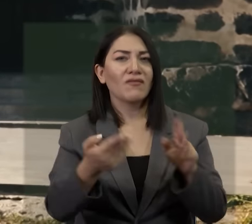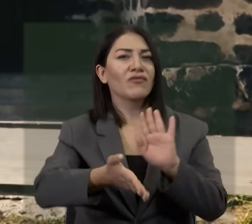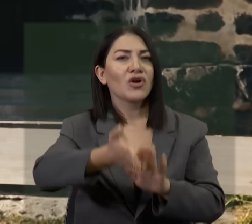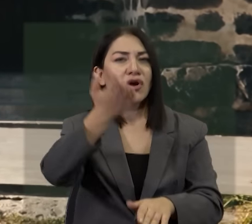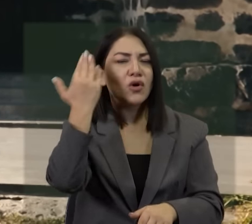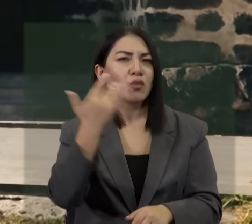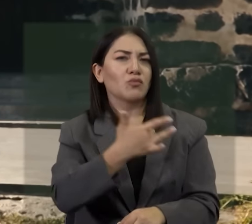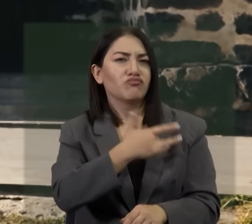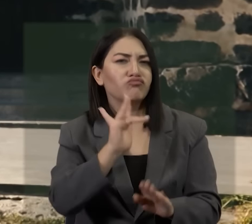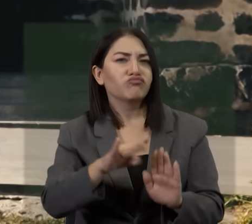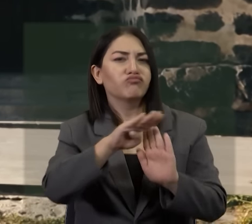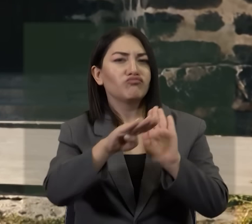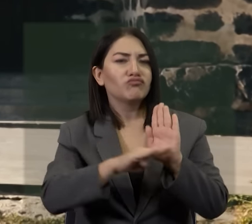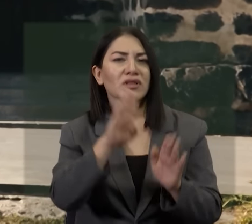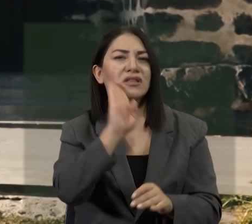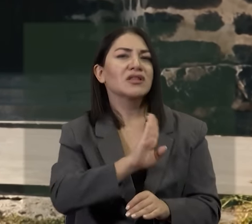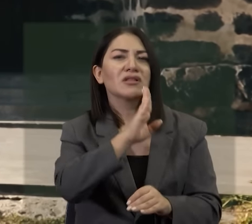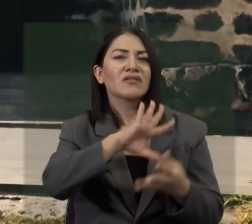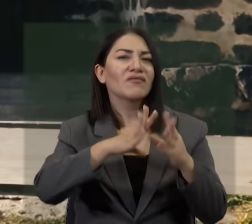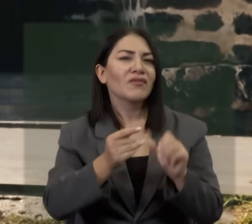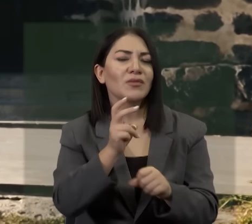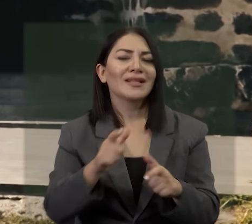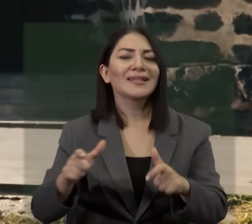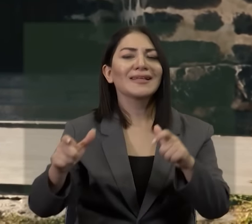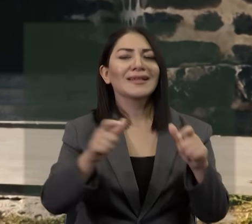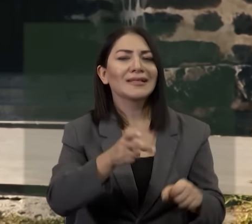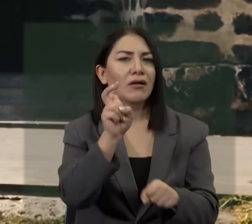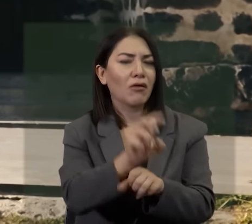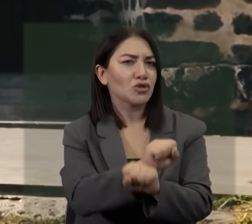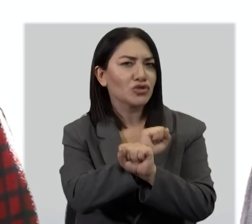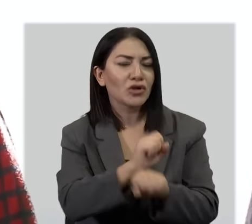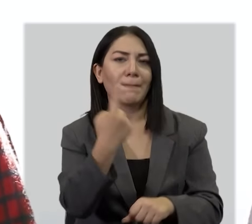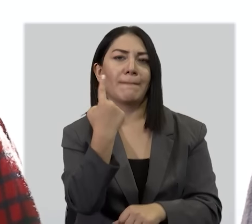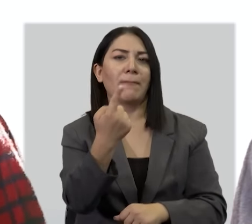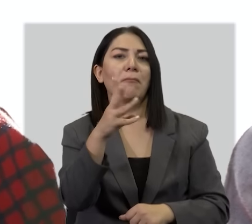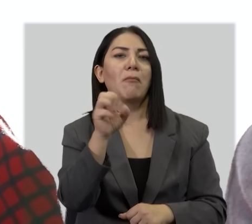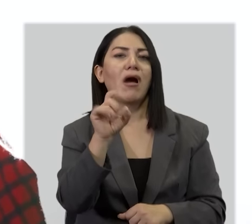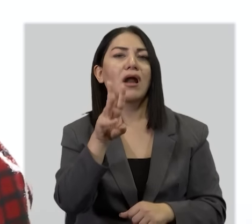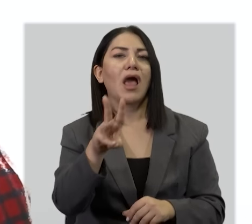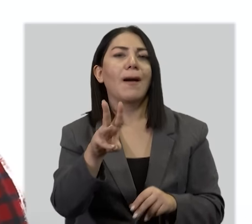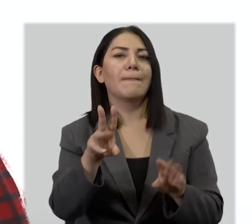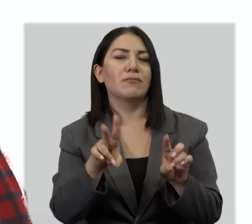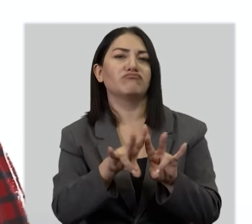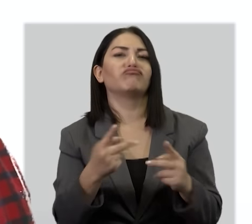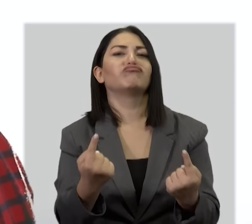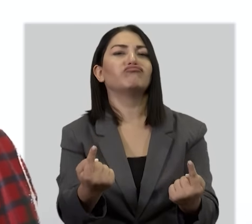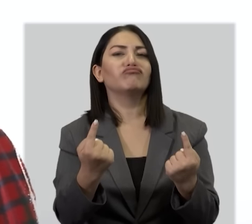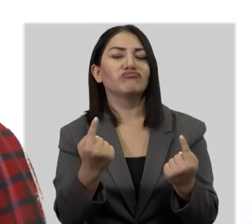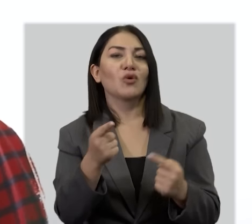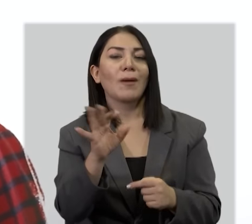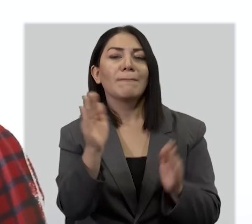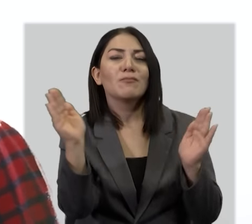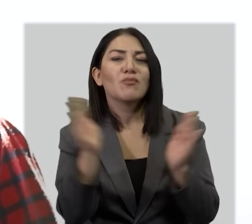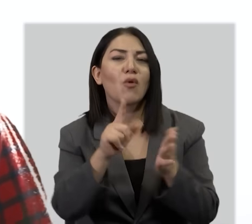Այդ ժամանակ այնքան խստակրոն էին, որ կանայք ընդհանրապես իրավունք չունեին գալու կղզի, բացի Մարիամ իշխանուհուց,